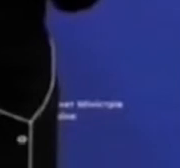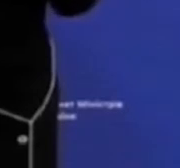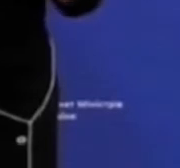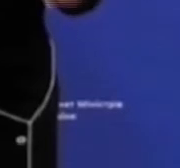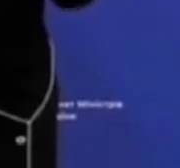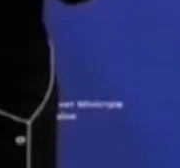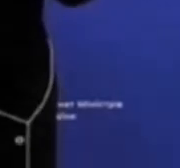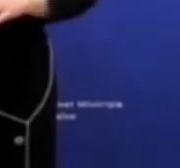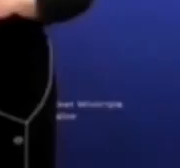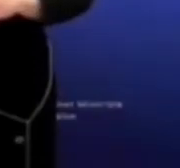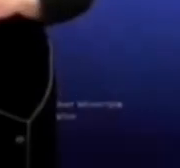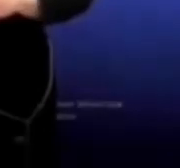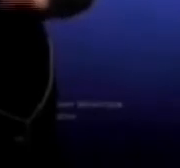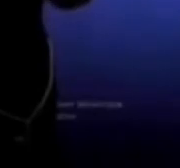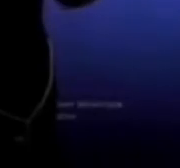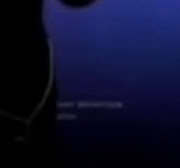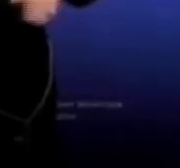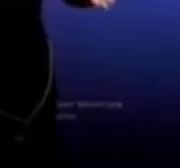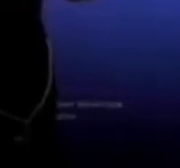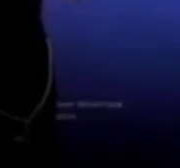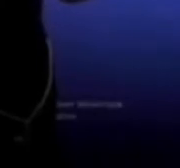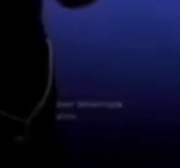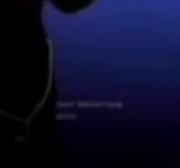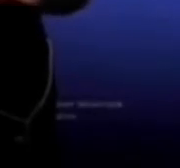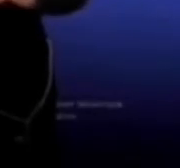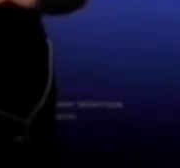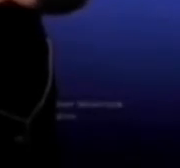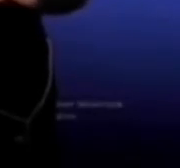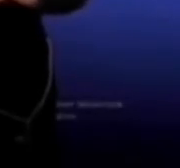Якщо ми говоримо про відкриття дитячих таборів і